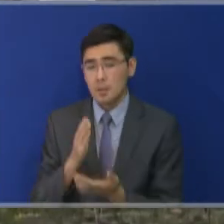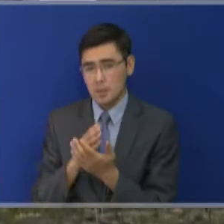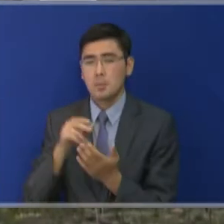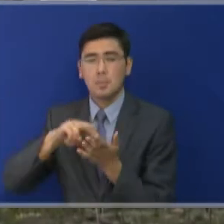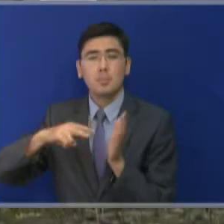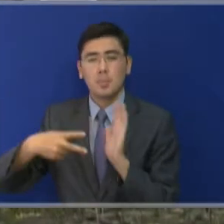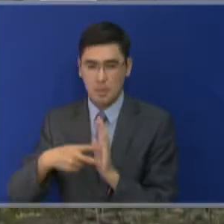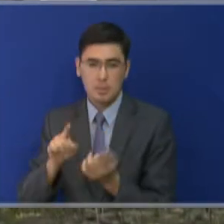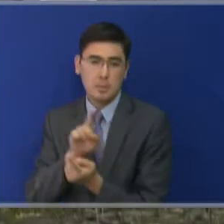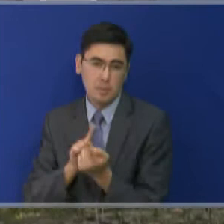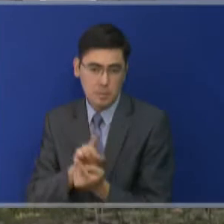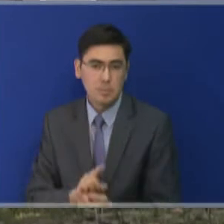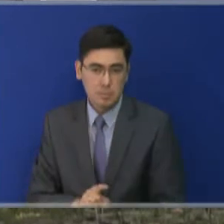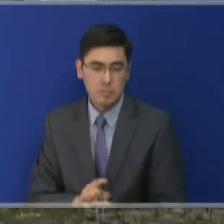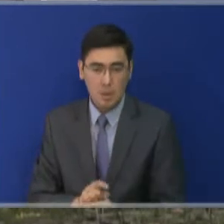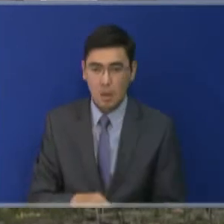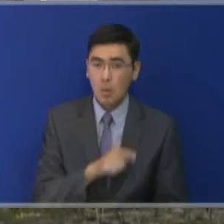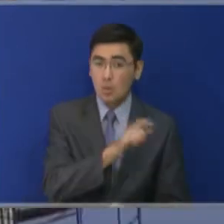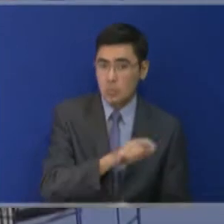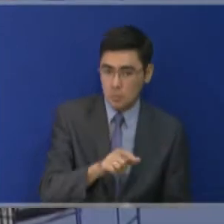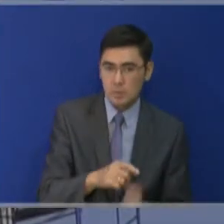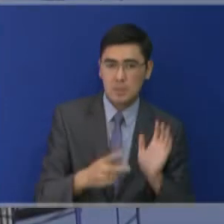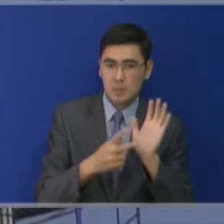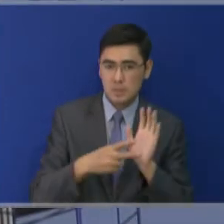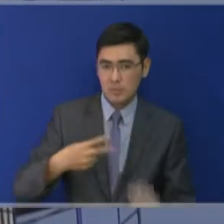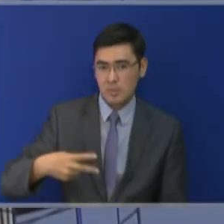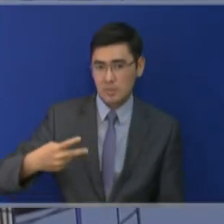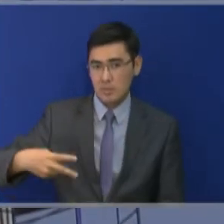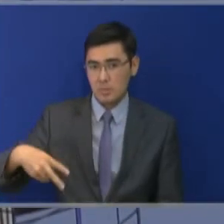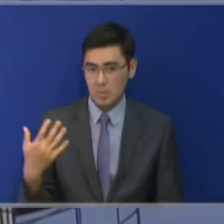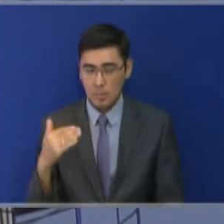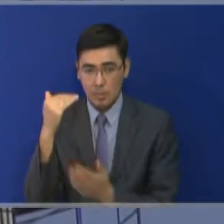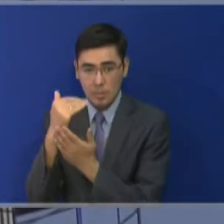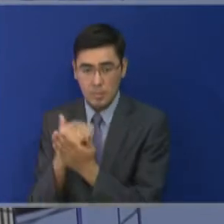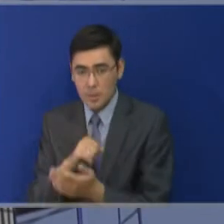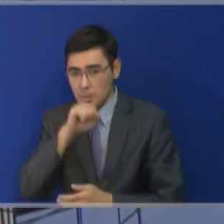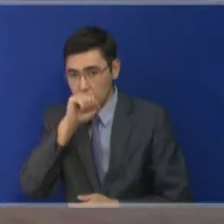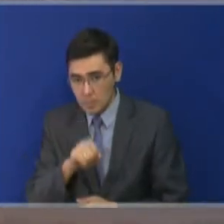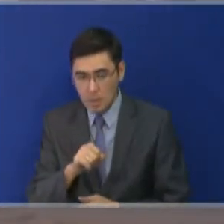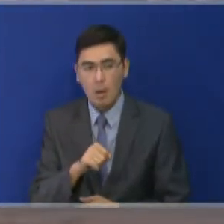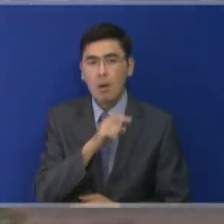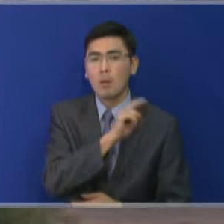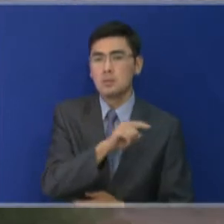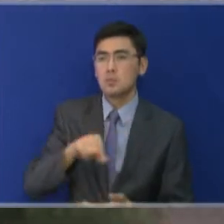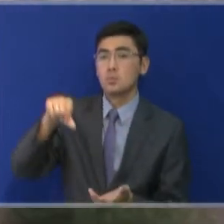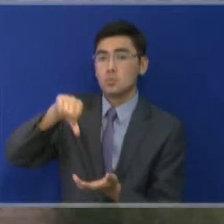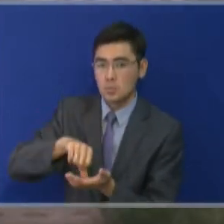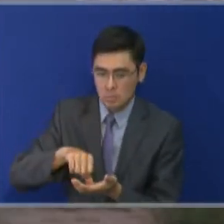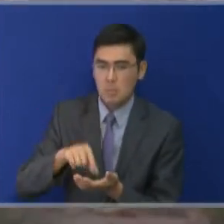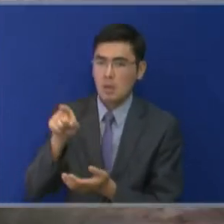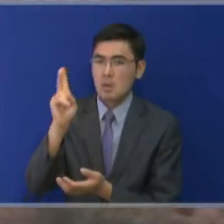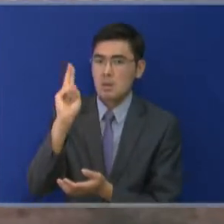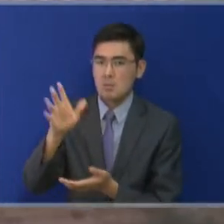басқа топтары үшін де қол жетімді болды. Енді тұрғын үйді 7-20-25 әлеуметтік бағдарламасының қатысушылары да сатып ала алады.